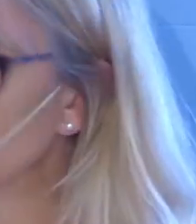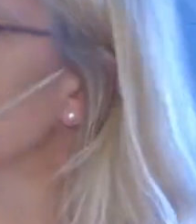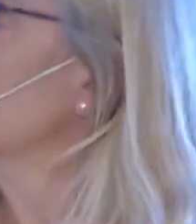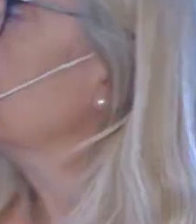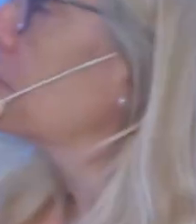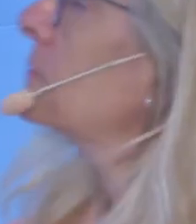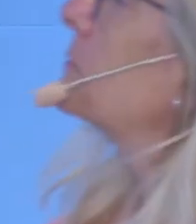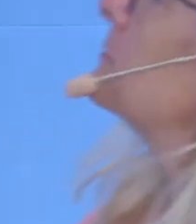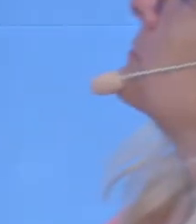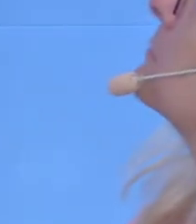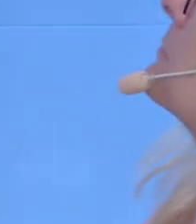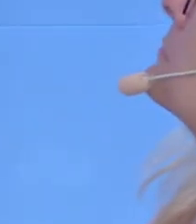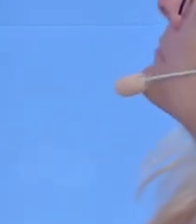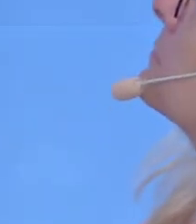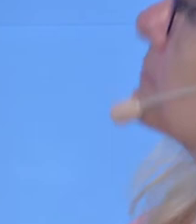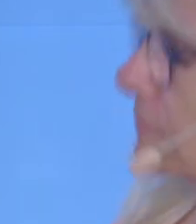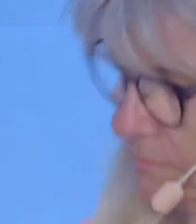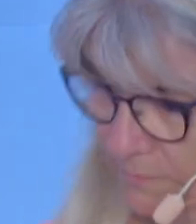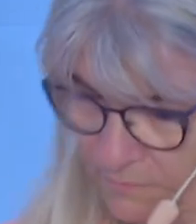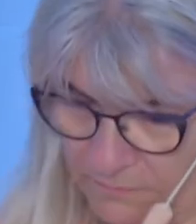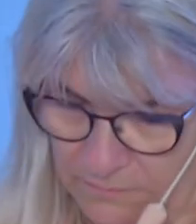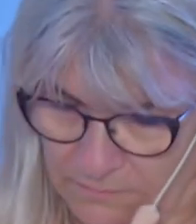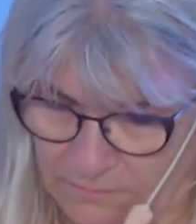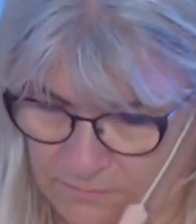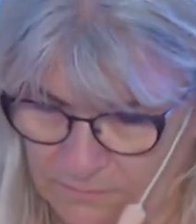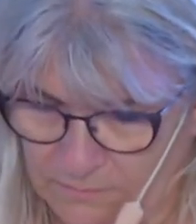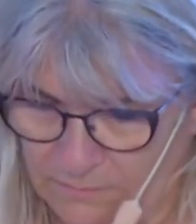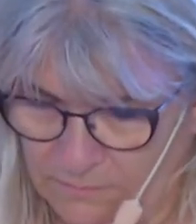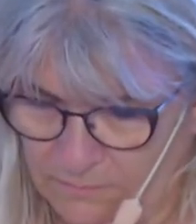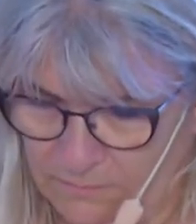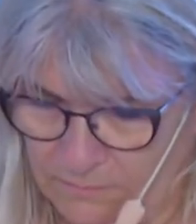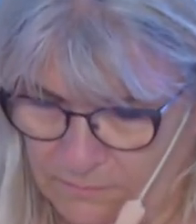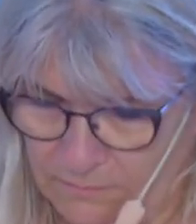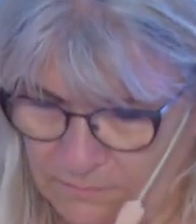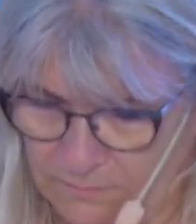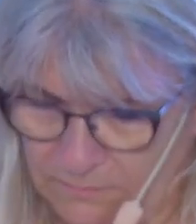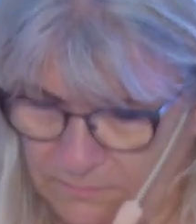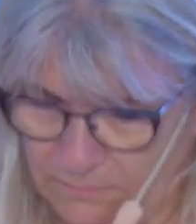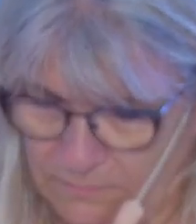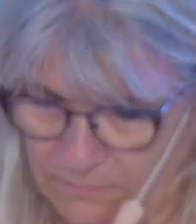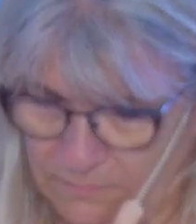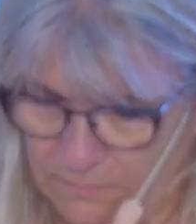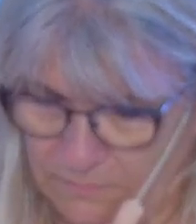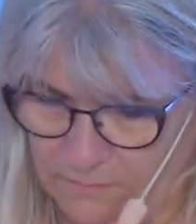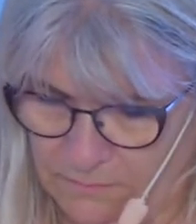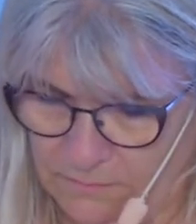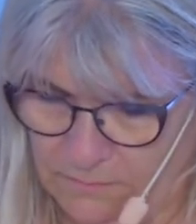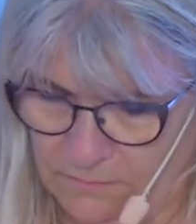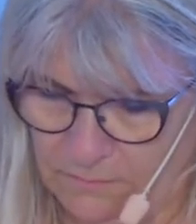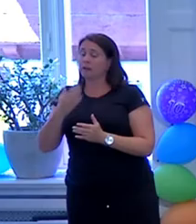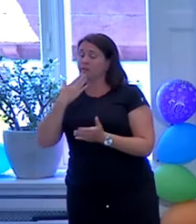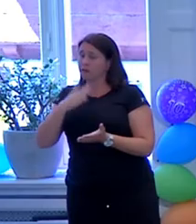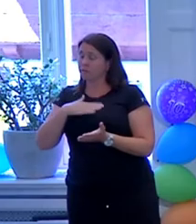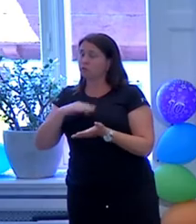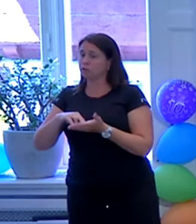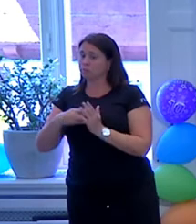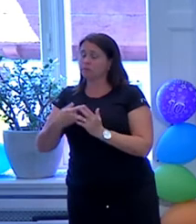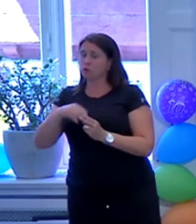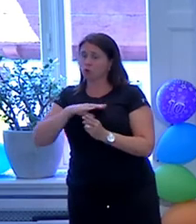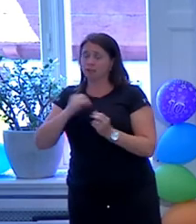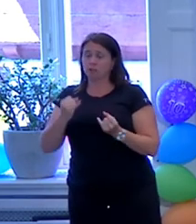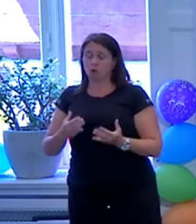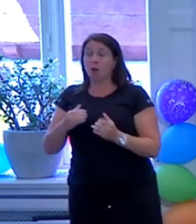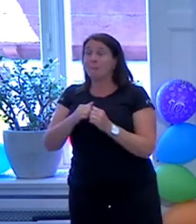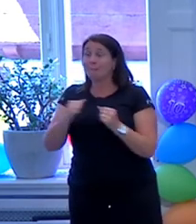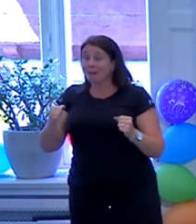det välfärdsbygge vi har, all lagstiftning, alla regler och så vidare, har egentligen gått ut på att skapa den typen av välfärdsverksamheter. Men vill vi på